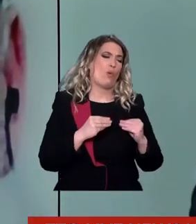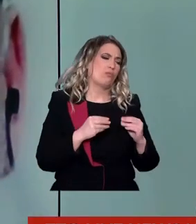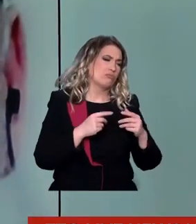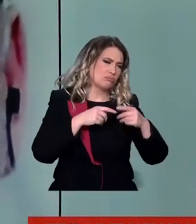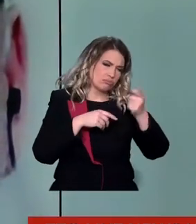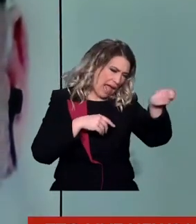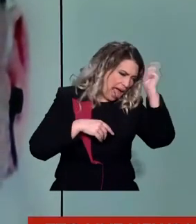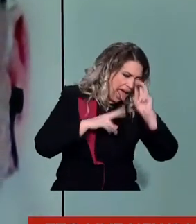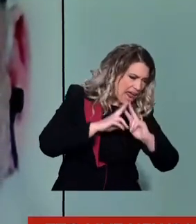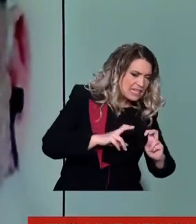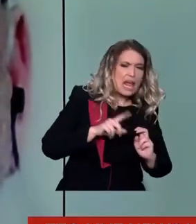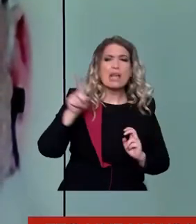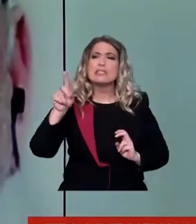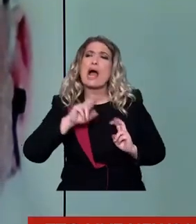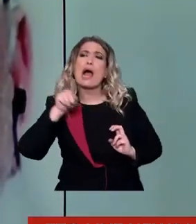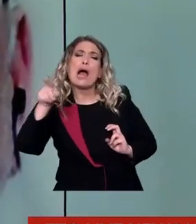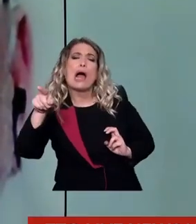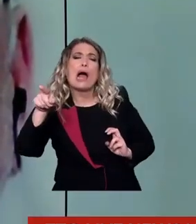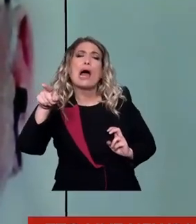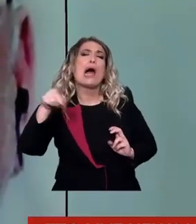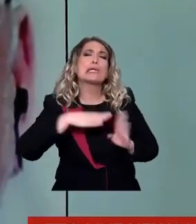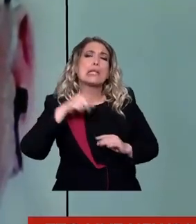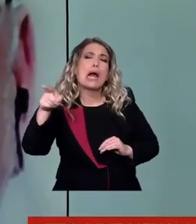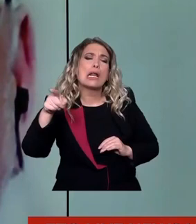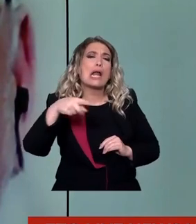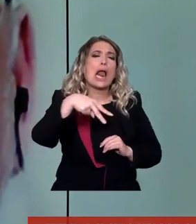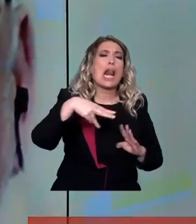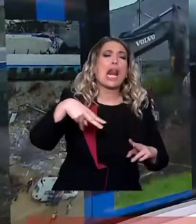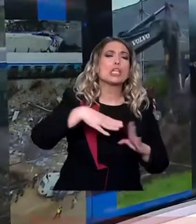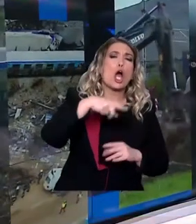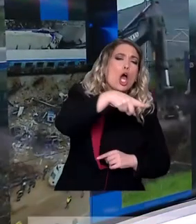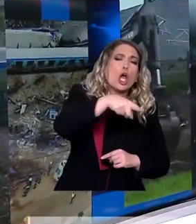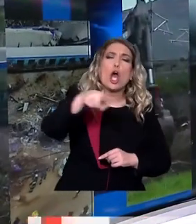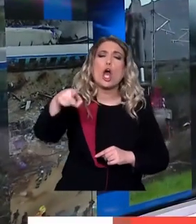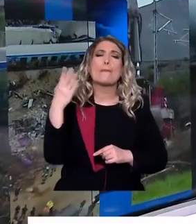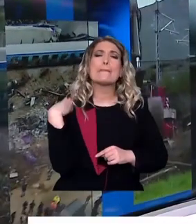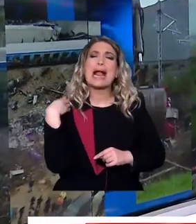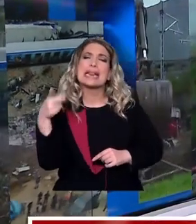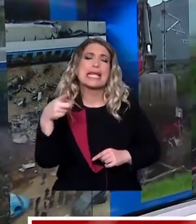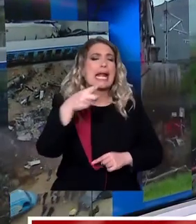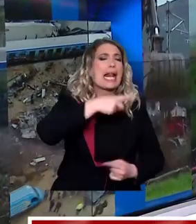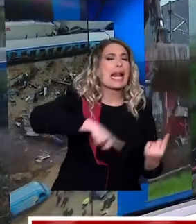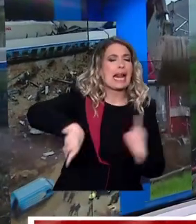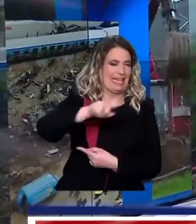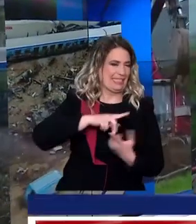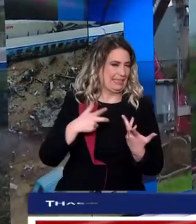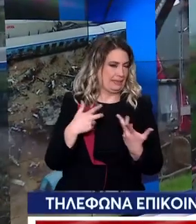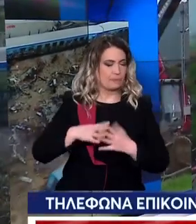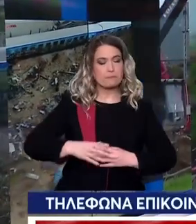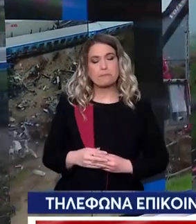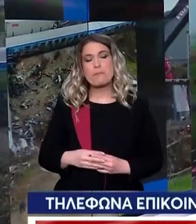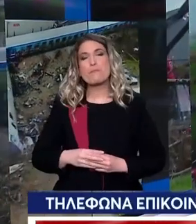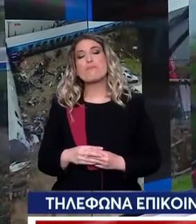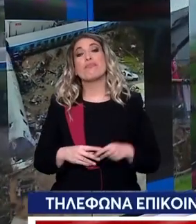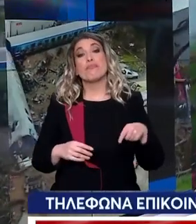ελεγκτές στο σταθμαρχείο της λάρισσας αυτό το οποίο προκύπτει